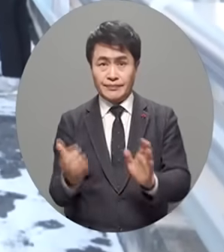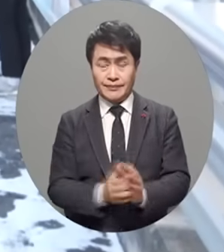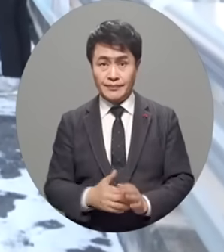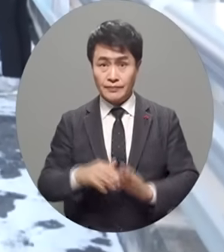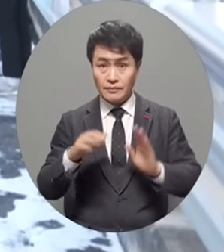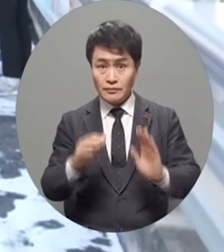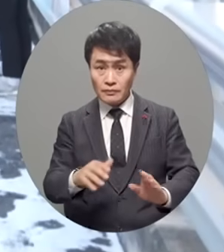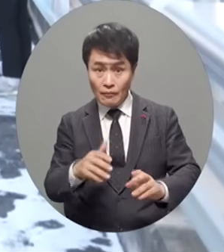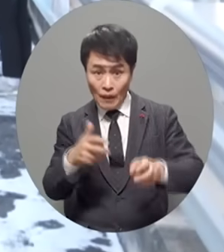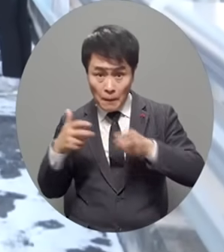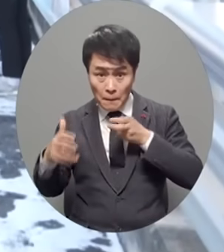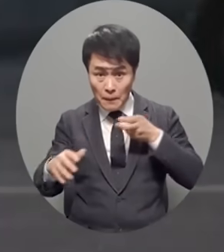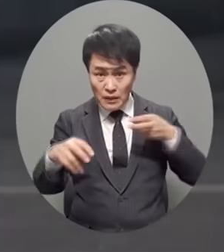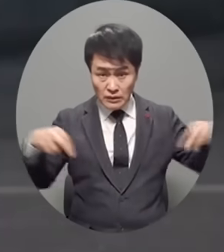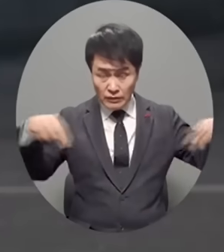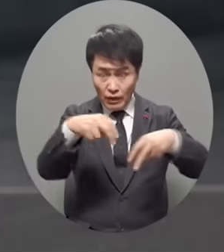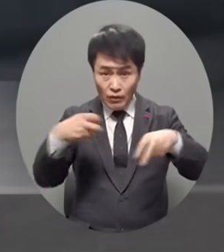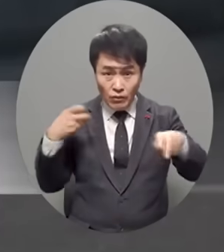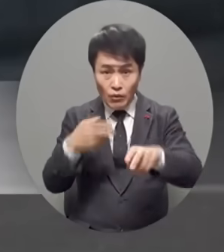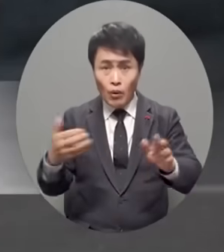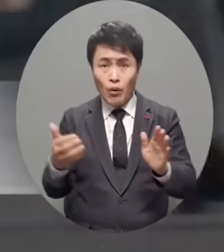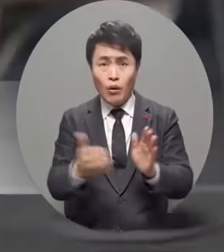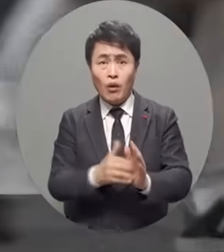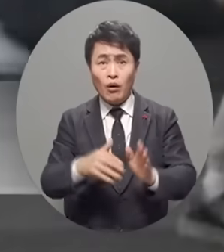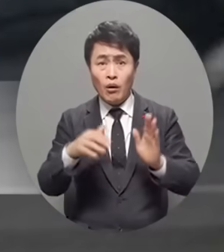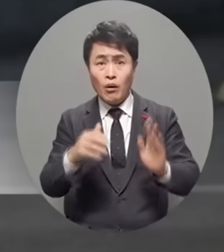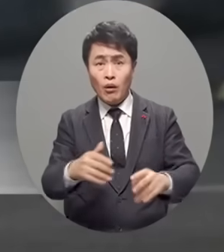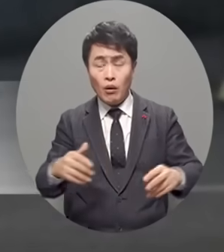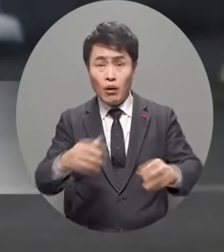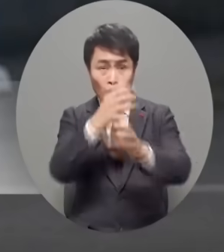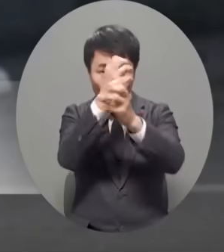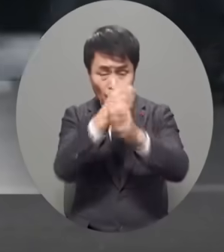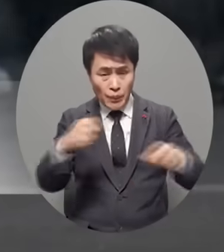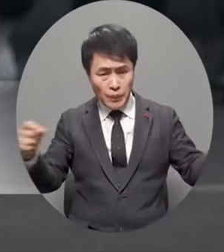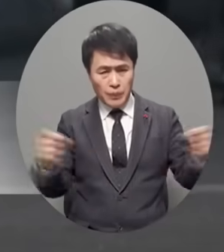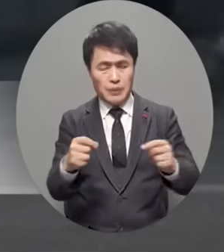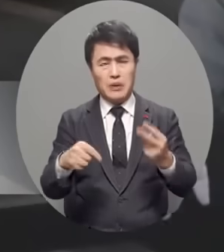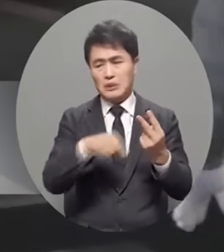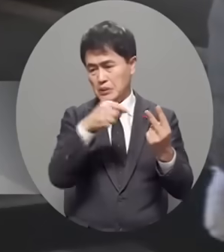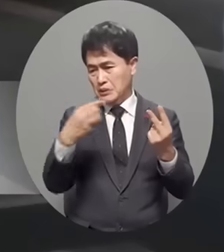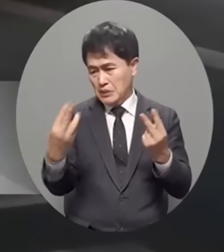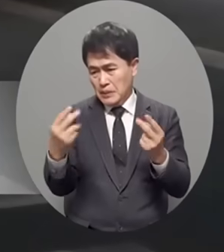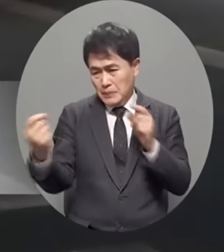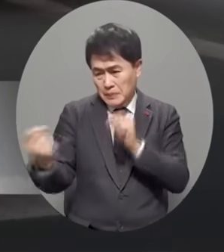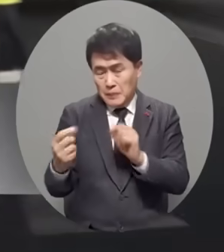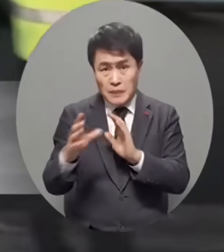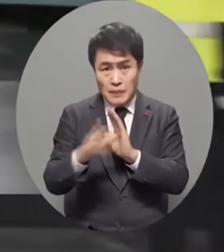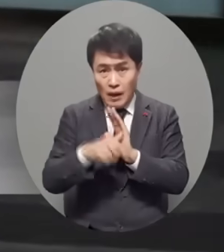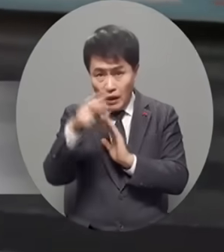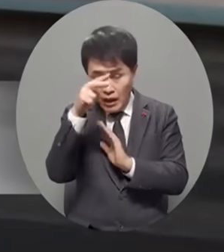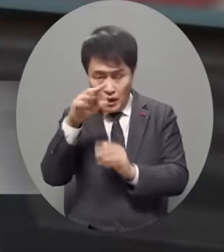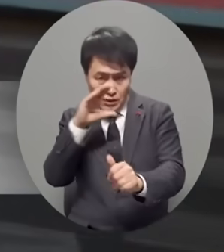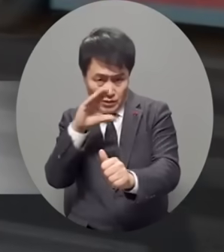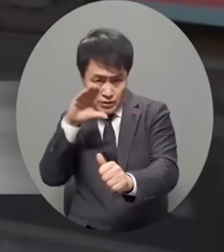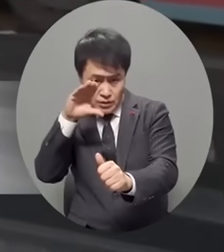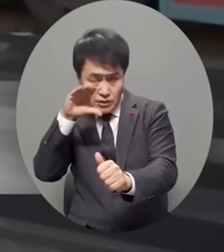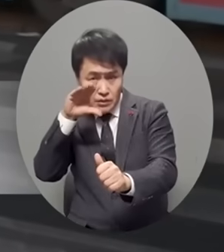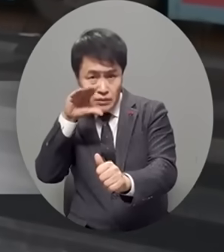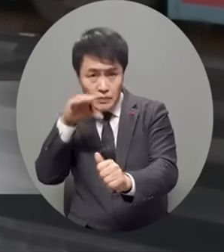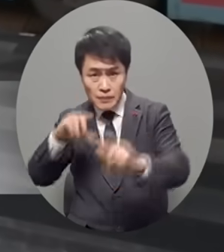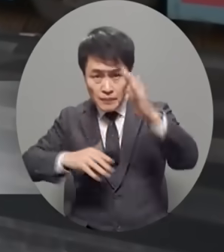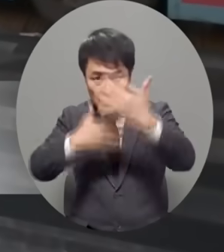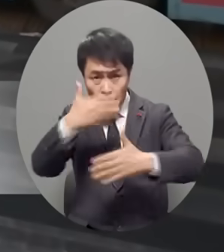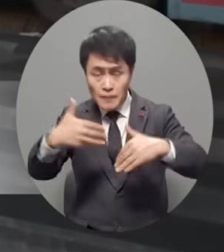사고 직전 버스가 승객을 태운 정류장과 횡단보도 간 거리는 약 2-3m. 경찰이 확보한 CCTV 영상엔